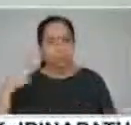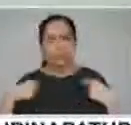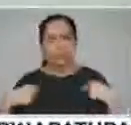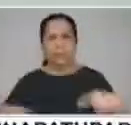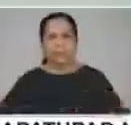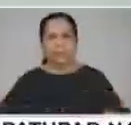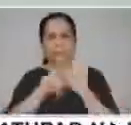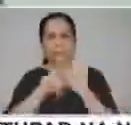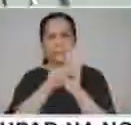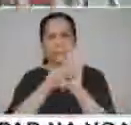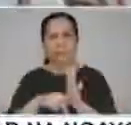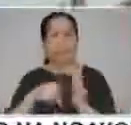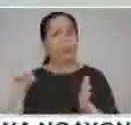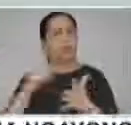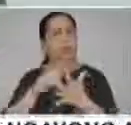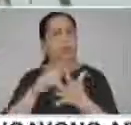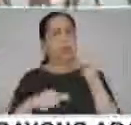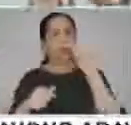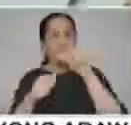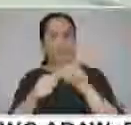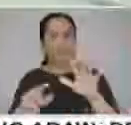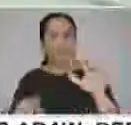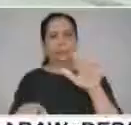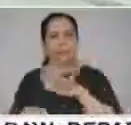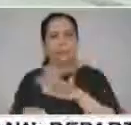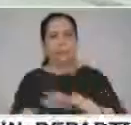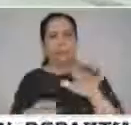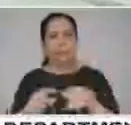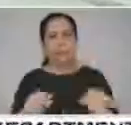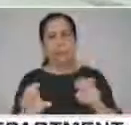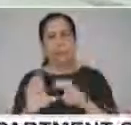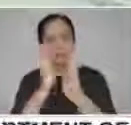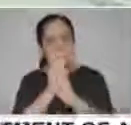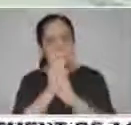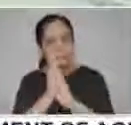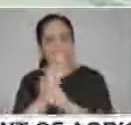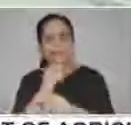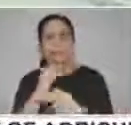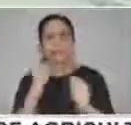mula ito sa Commonwealth Avenue. Balik sa iyo, Dayan. Maraming salamat sa iyo, Luis Erispe.